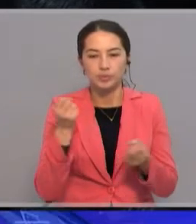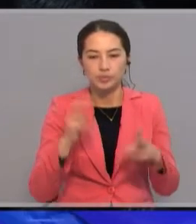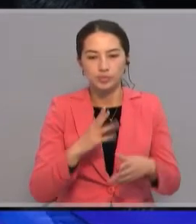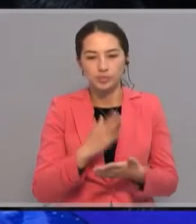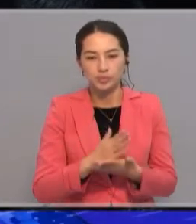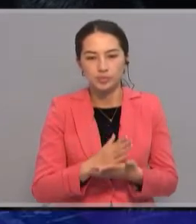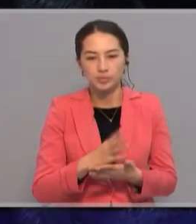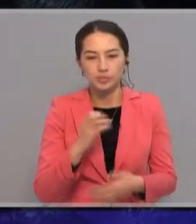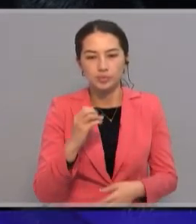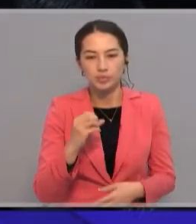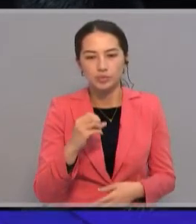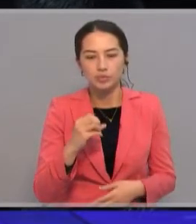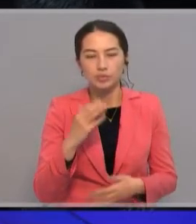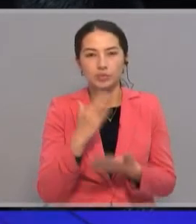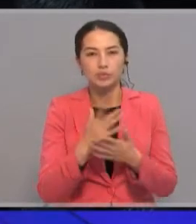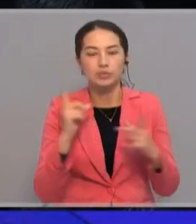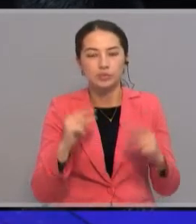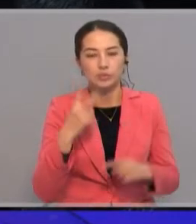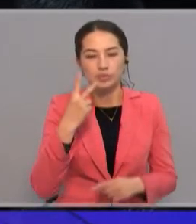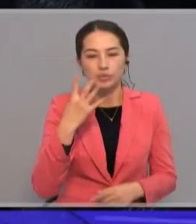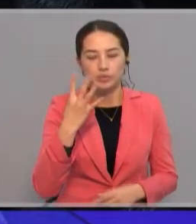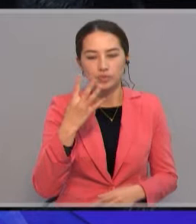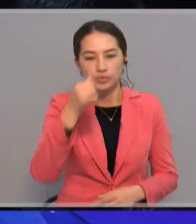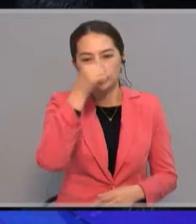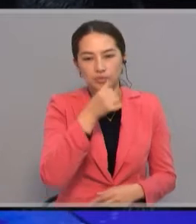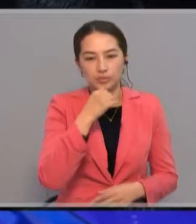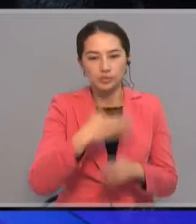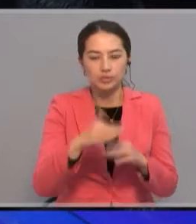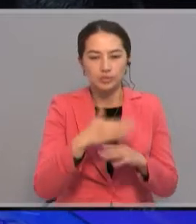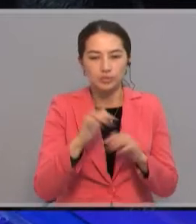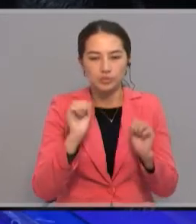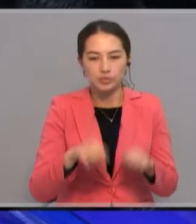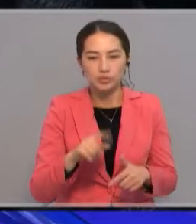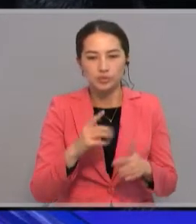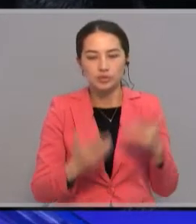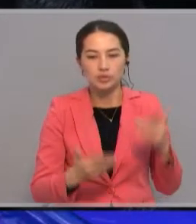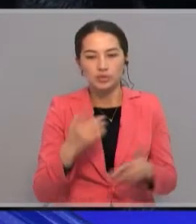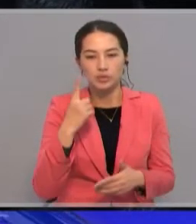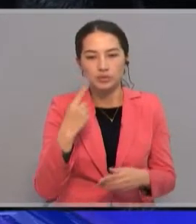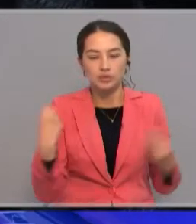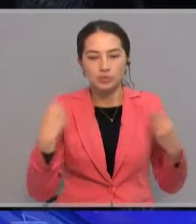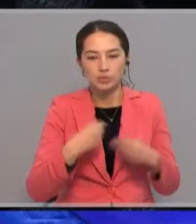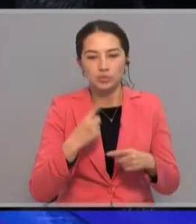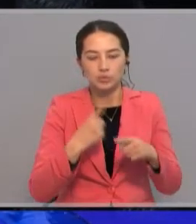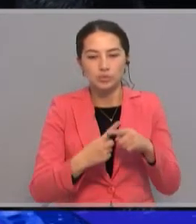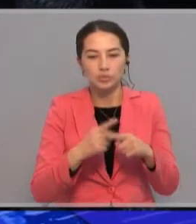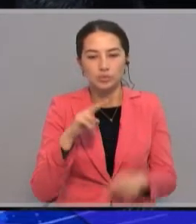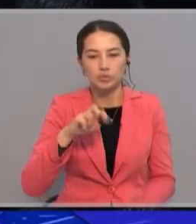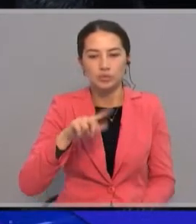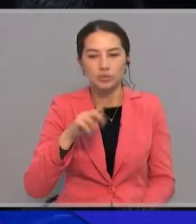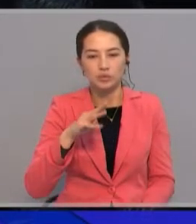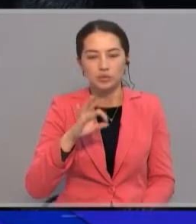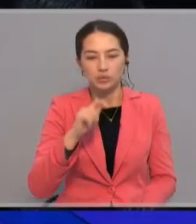бар. Сондай-ақ тағы бір жеңілдік 24 айға бөліп төлеуге болады. Егер де бір тон сатып алсаңыз, сыйлыққа пальто